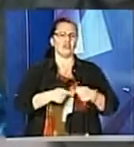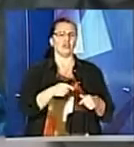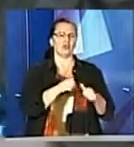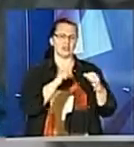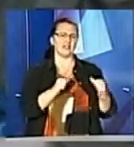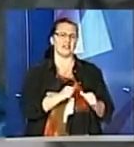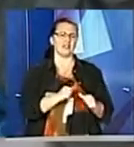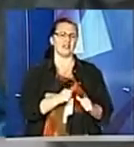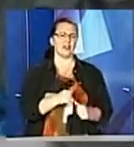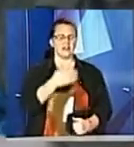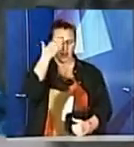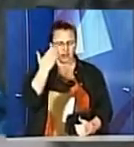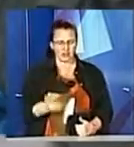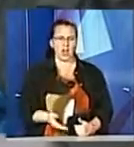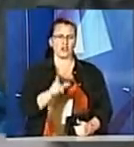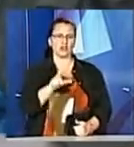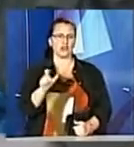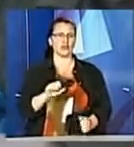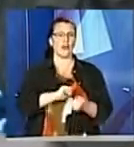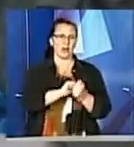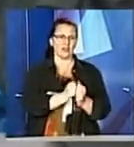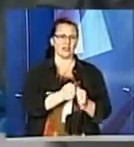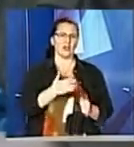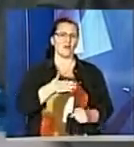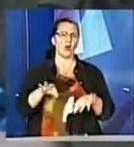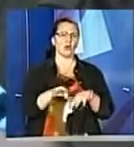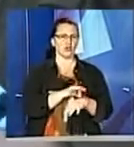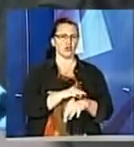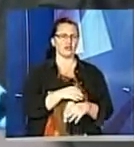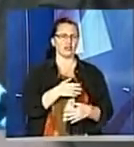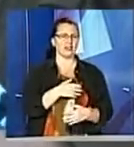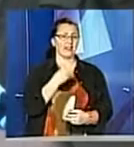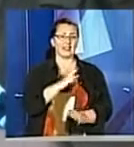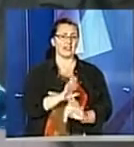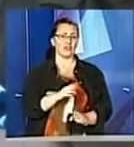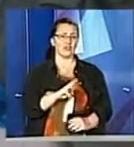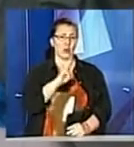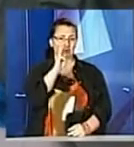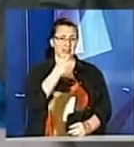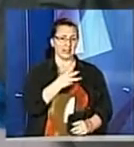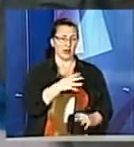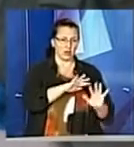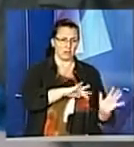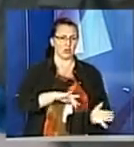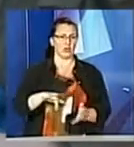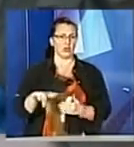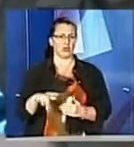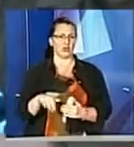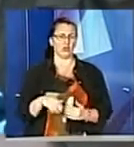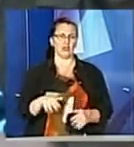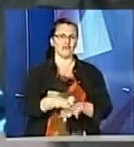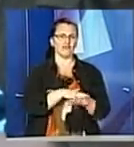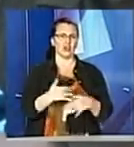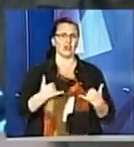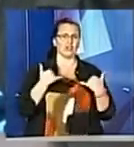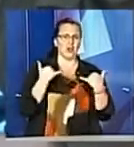низько кланяюсь людям, які пам'ятають про чоловіка, не дивлячись на те, що 3 роки. Яке пройшло з його гибелі, народна шана і